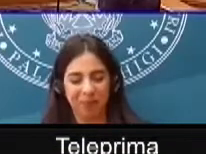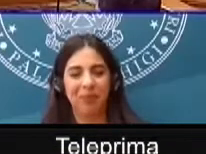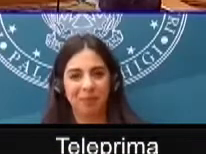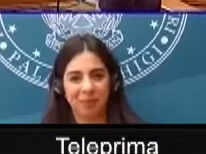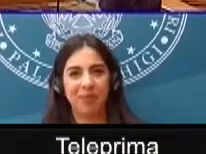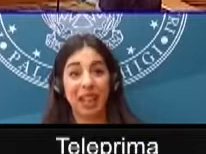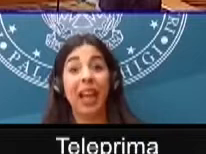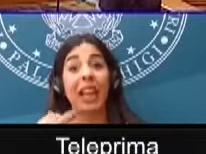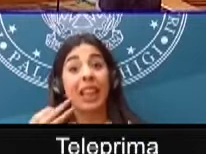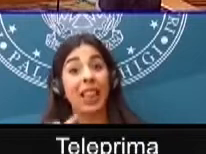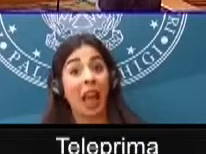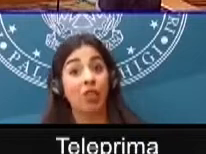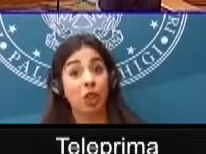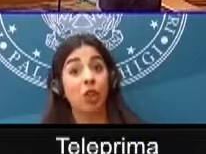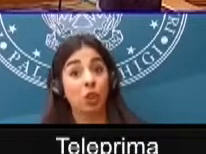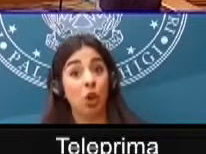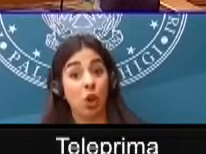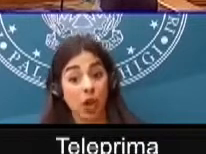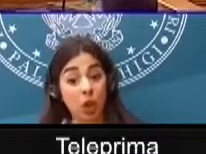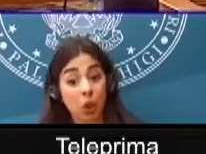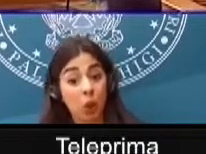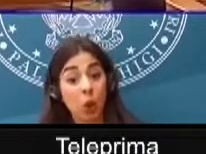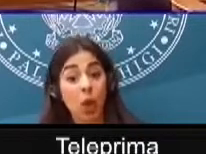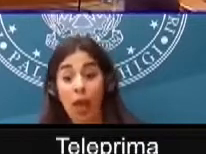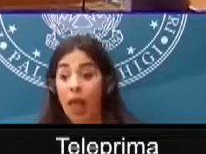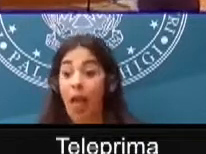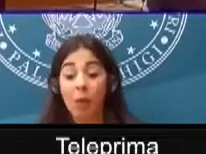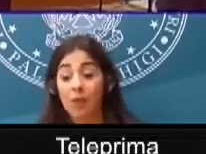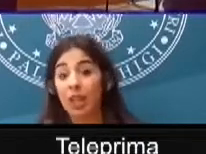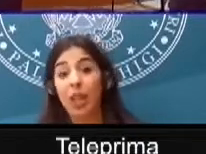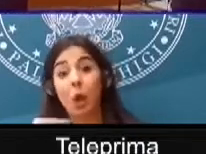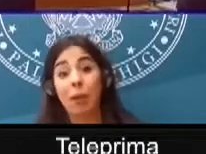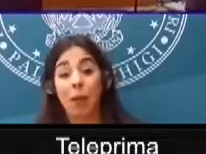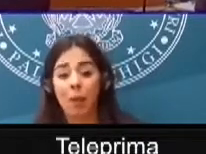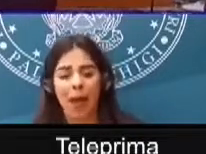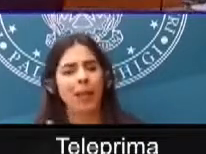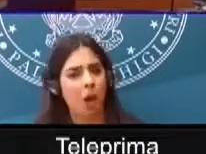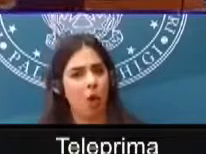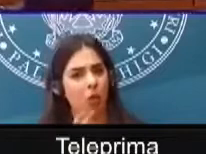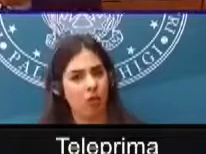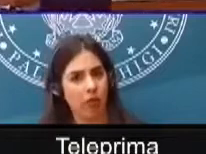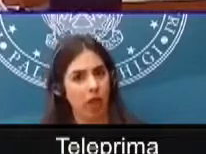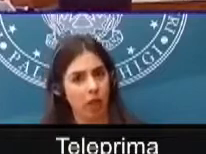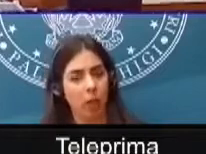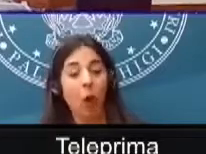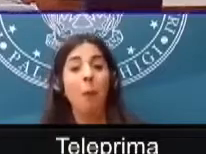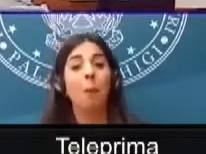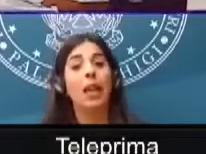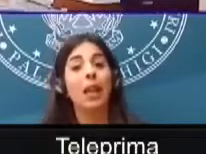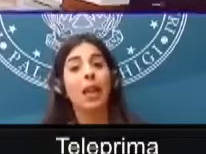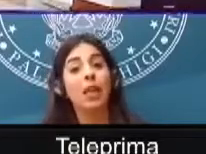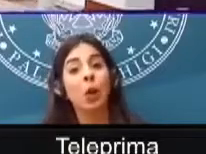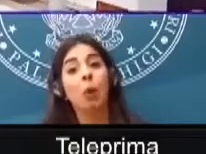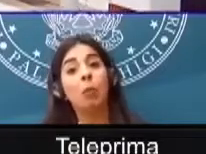registrano alcuni cambi di fascia per la prossima settimana e dunque l'Istituto Superiore di Sanità ha stabilito le fasce di rischio in cui